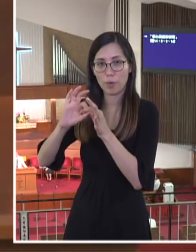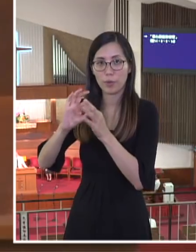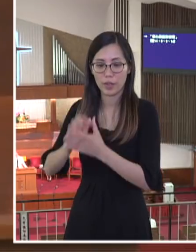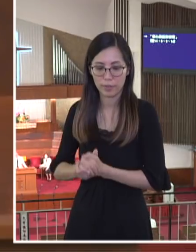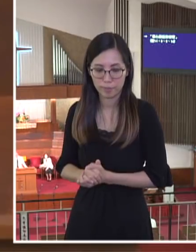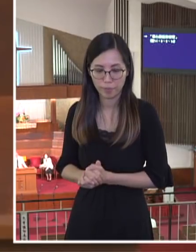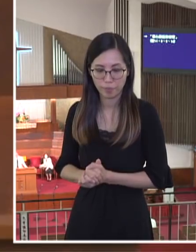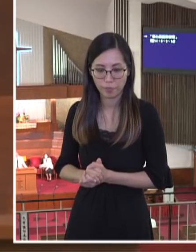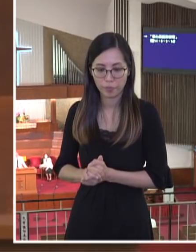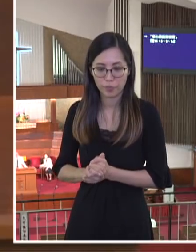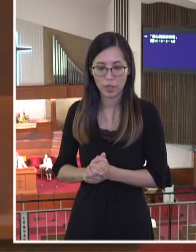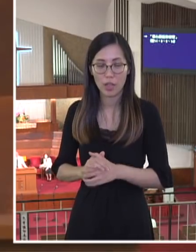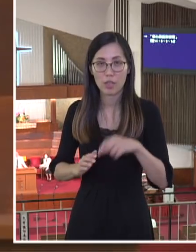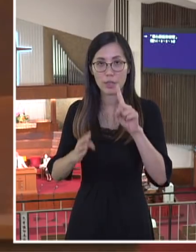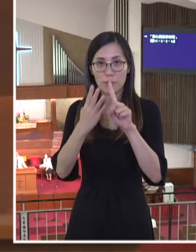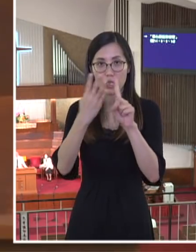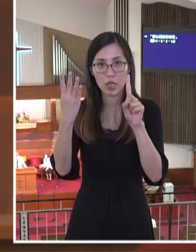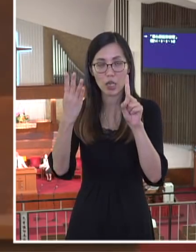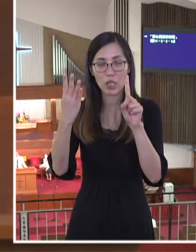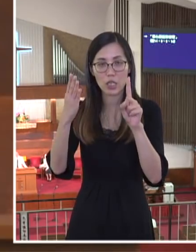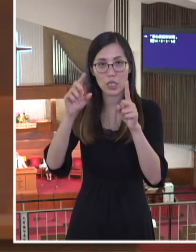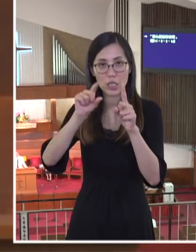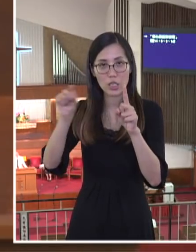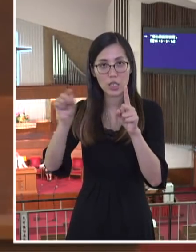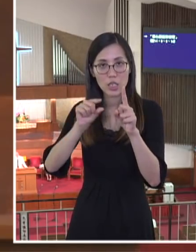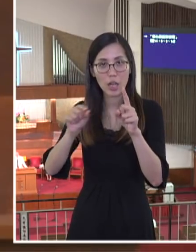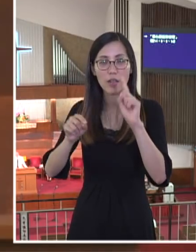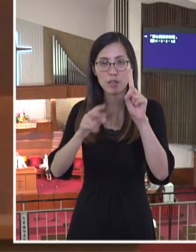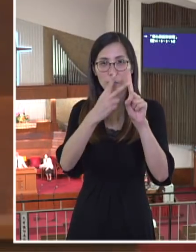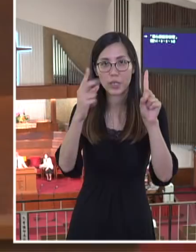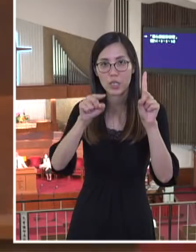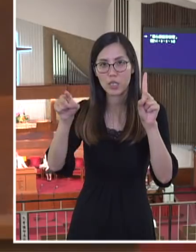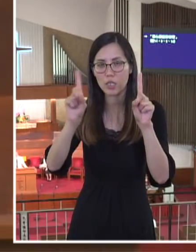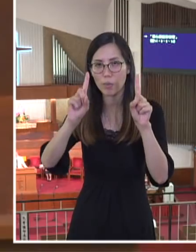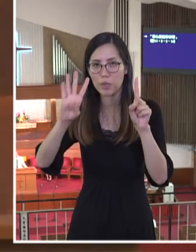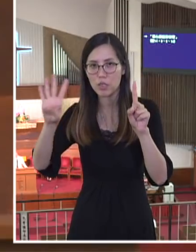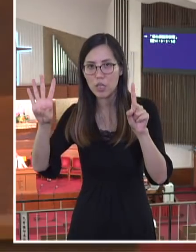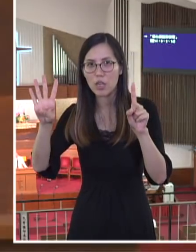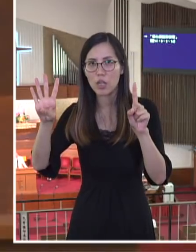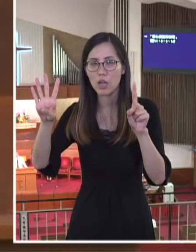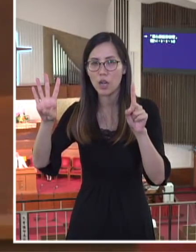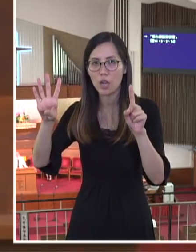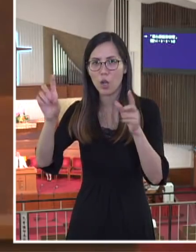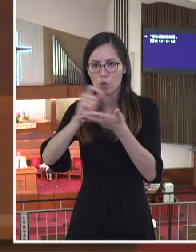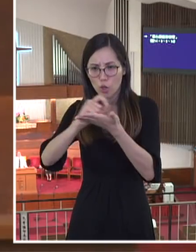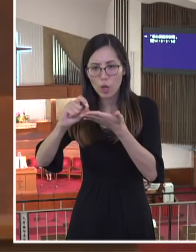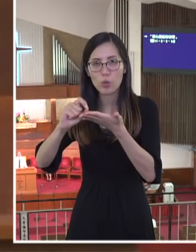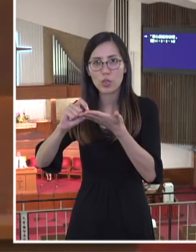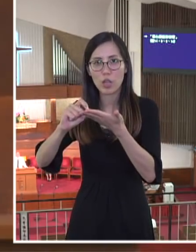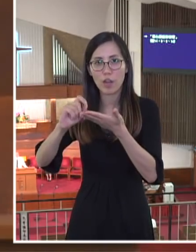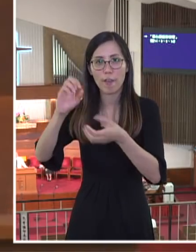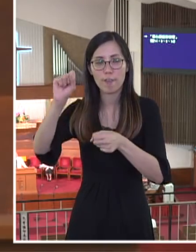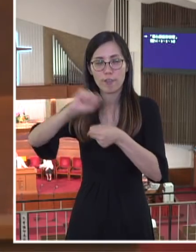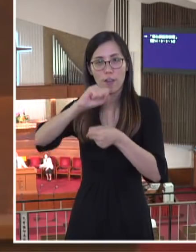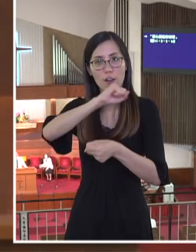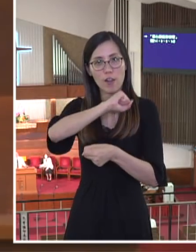第14节呢我们一会可以再看，这三节经文都出现过去形容这个加勒。所